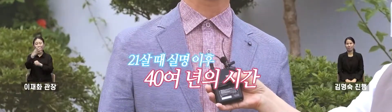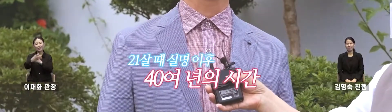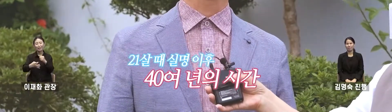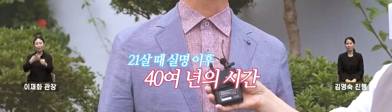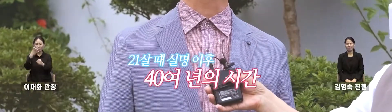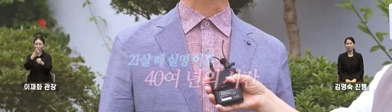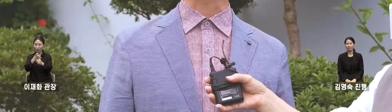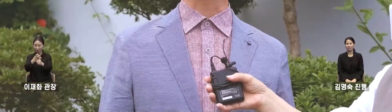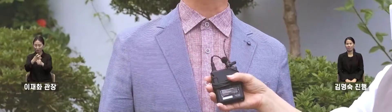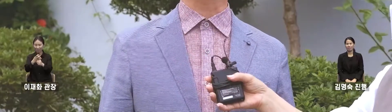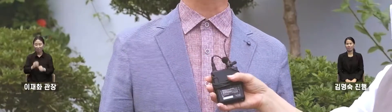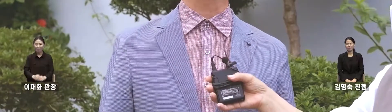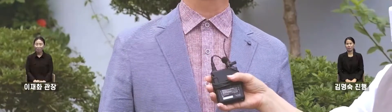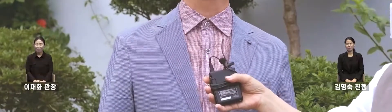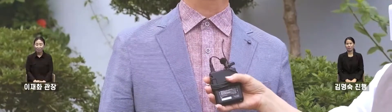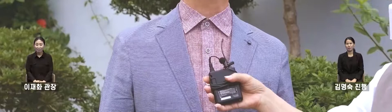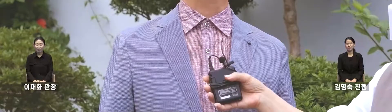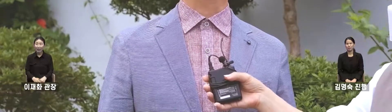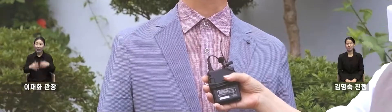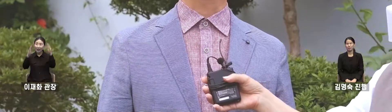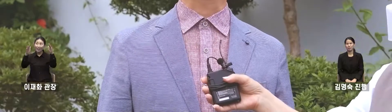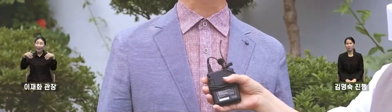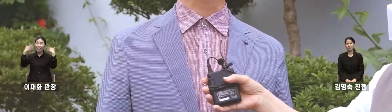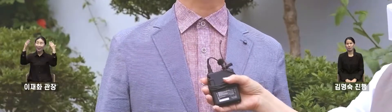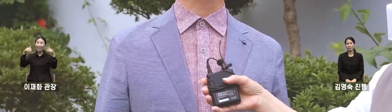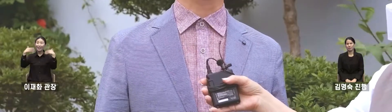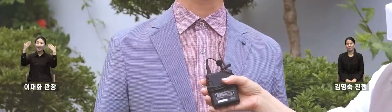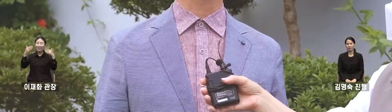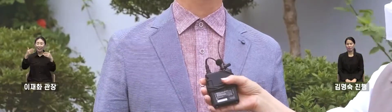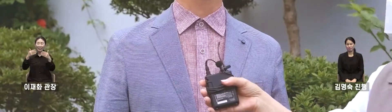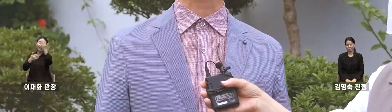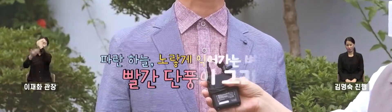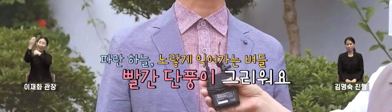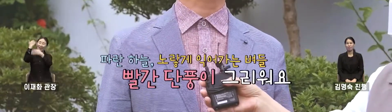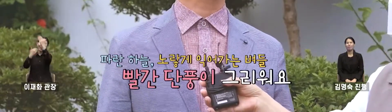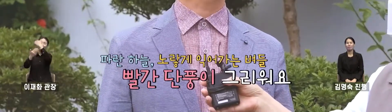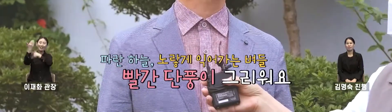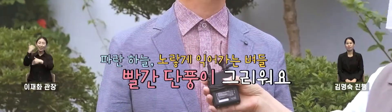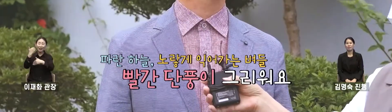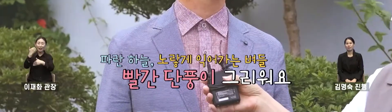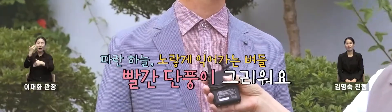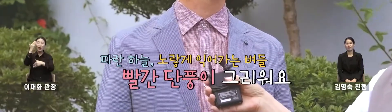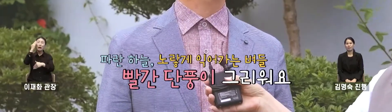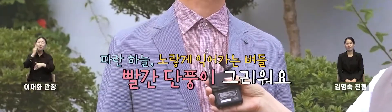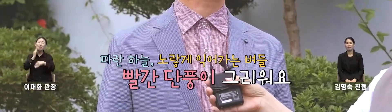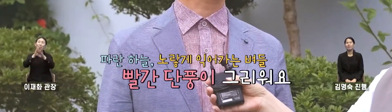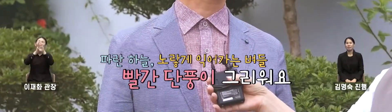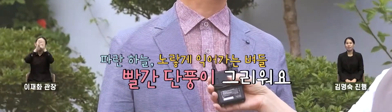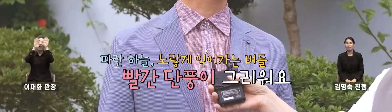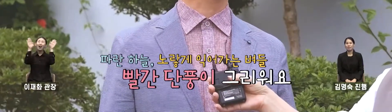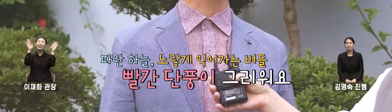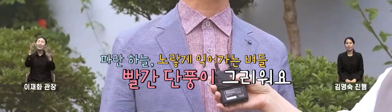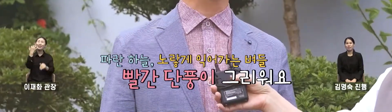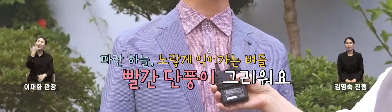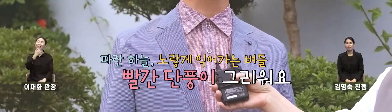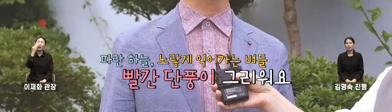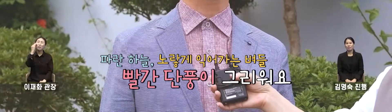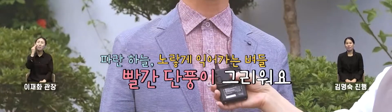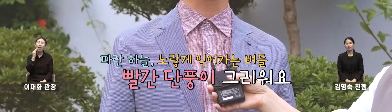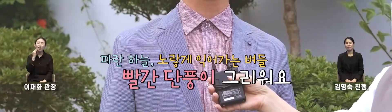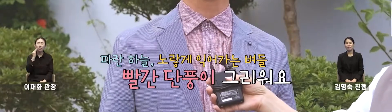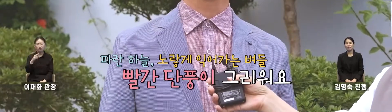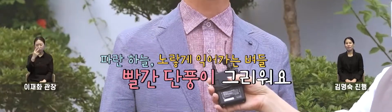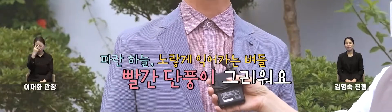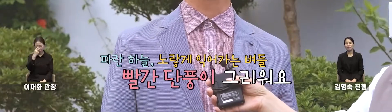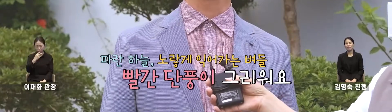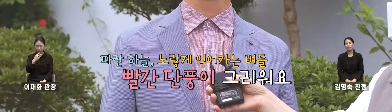됐는데 가을하면은 우리가 옛날 생각에 파란 하늘, 이 색깔 지금은 안 보이다